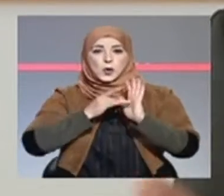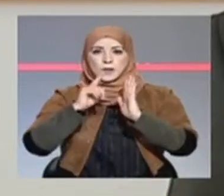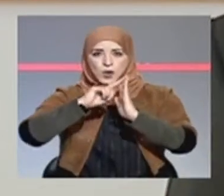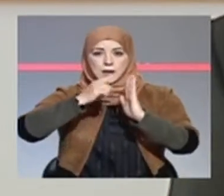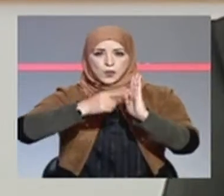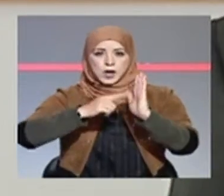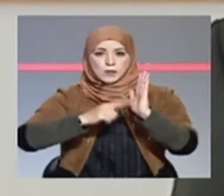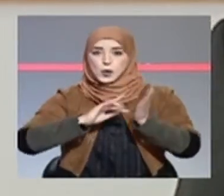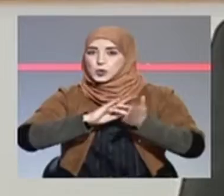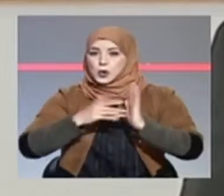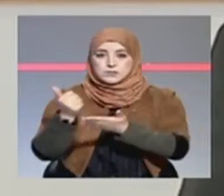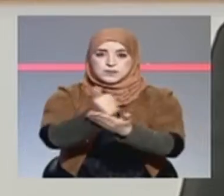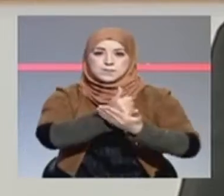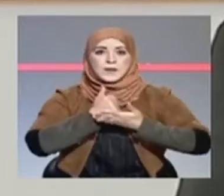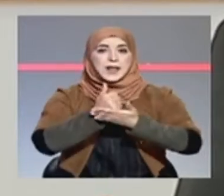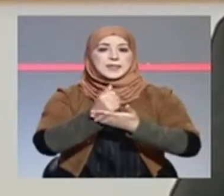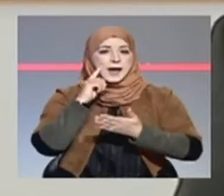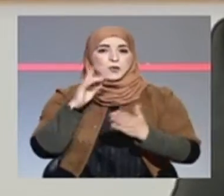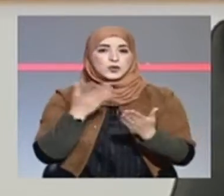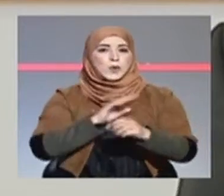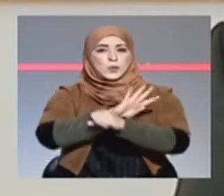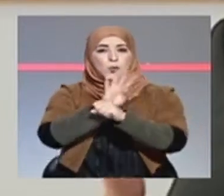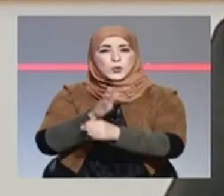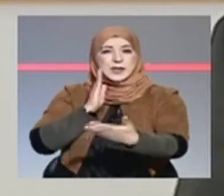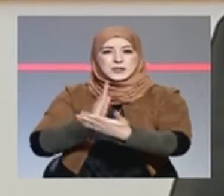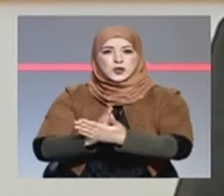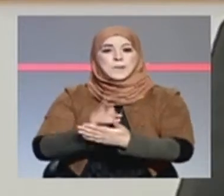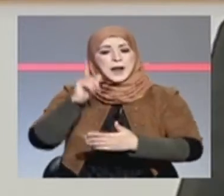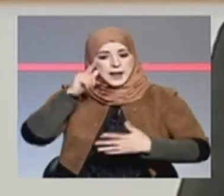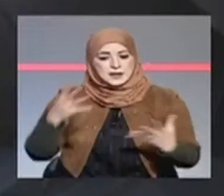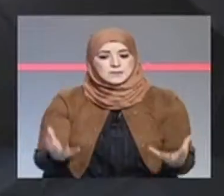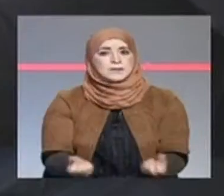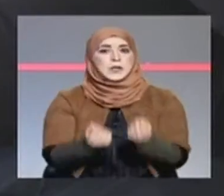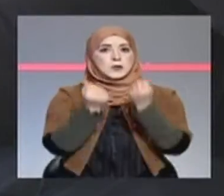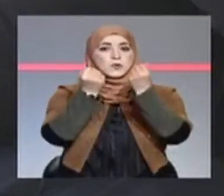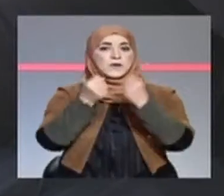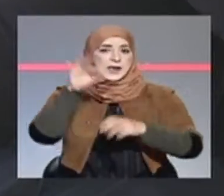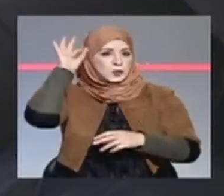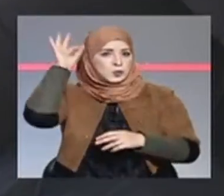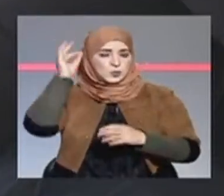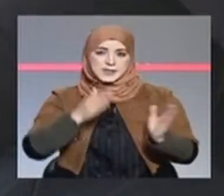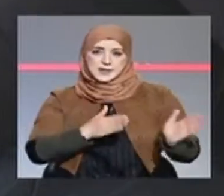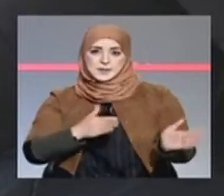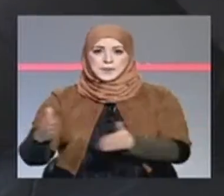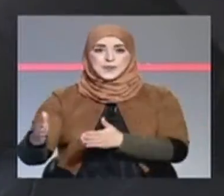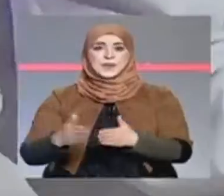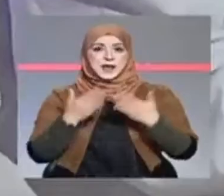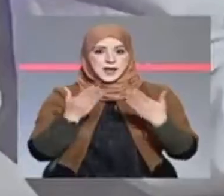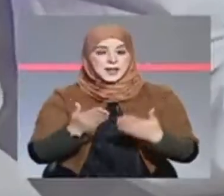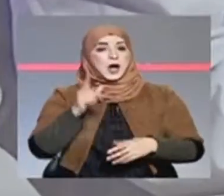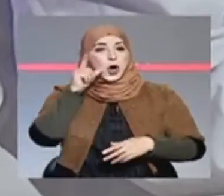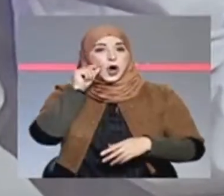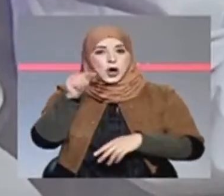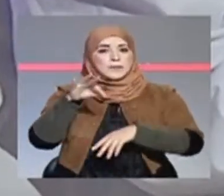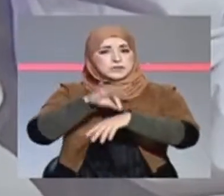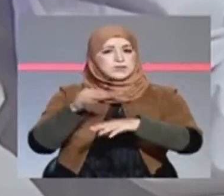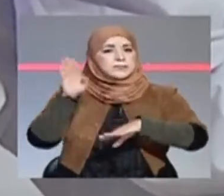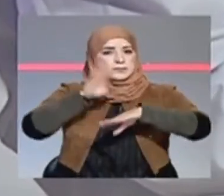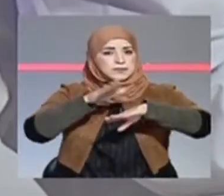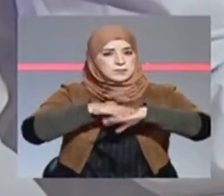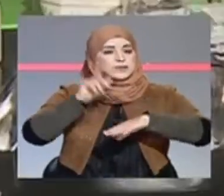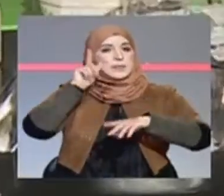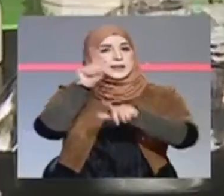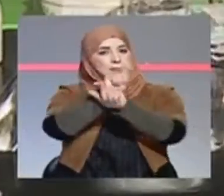تصب في خانه ان ويلز منه يخرجوا من ها الازمه اللي دخلنا فيها المزيد الوعي بضروره الالتزام